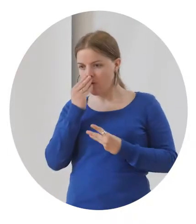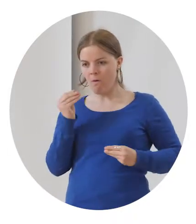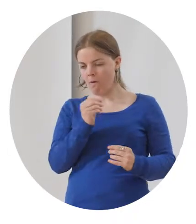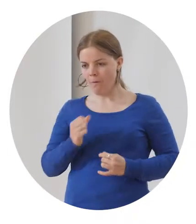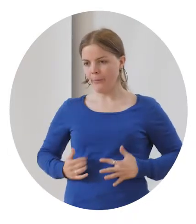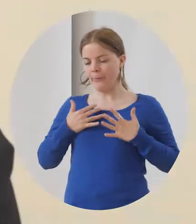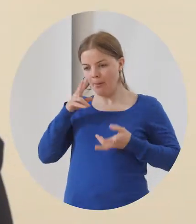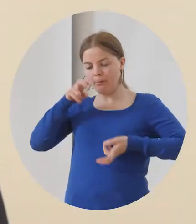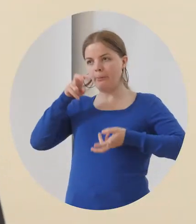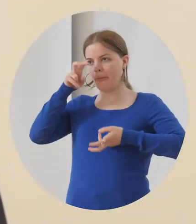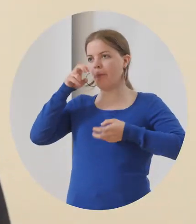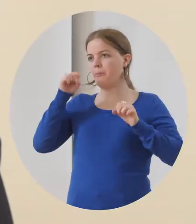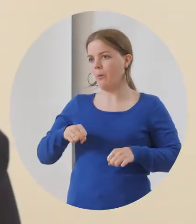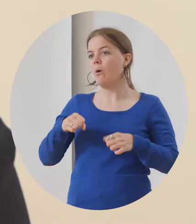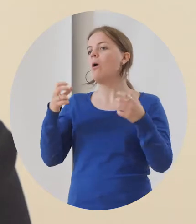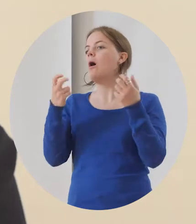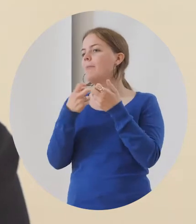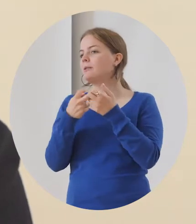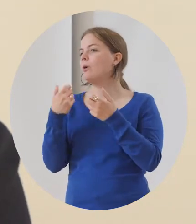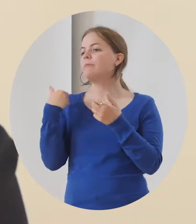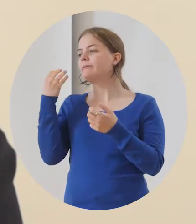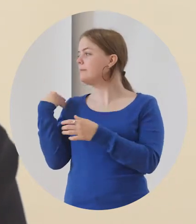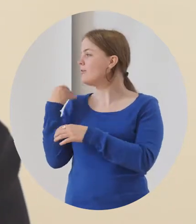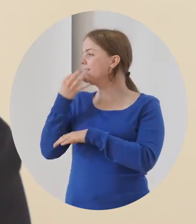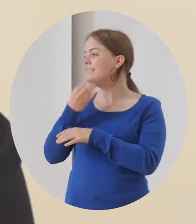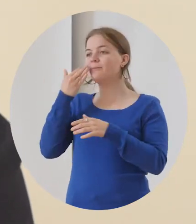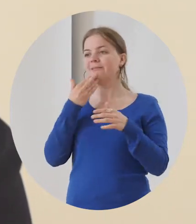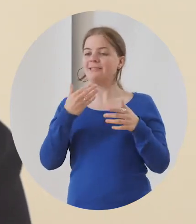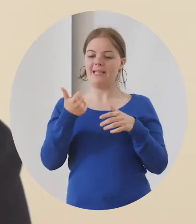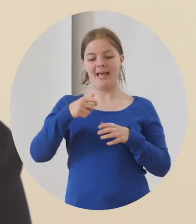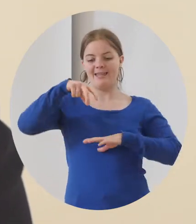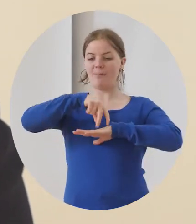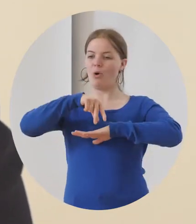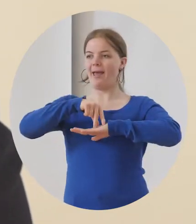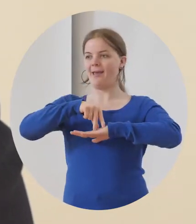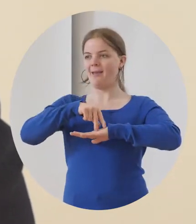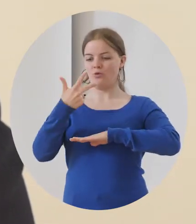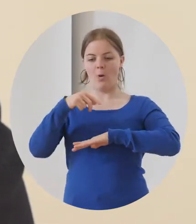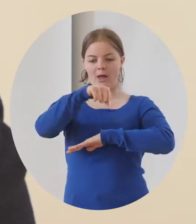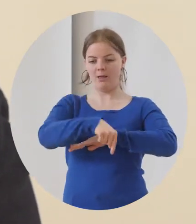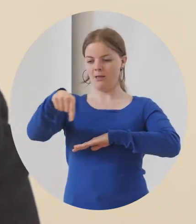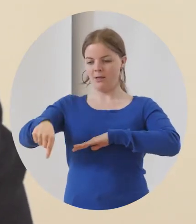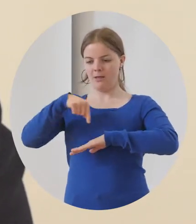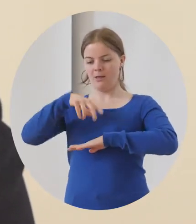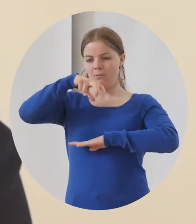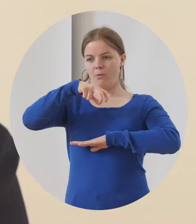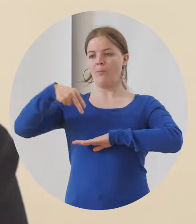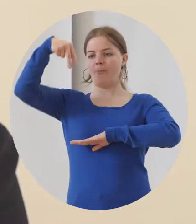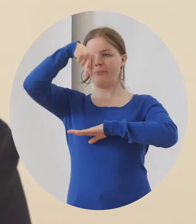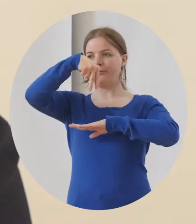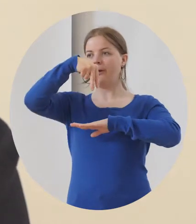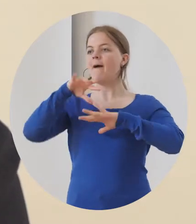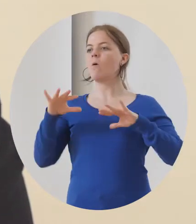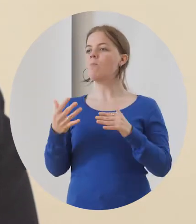trépied que tu disais, si on est en équilibre sur un tabouret à 3 pieds, qu'est-ce qui fait qu'on tient notre équilibre ? Alors c'est grâce au